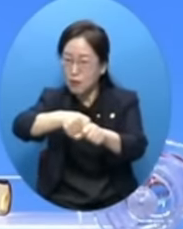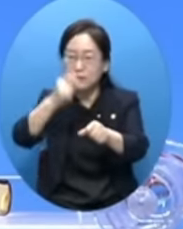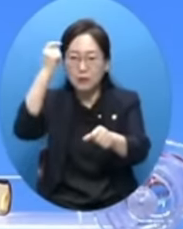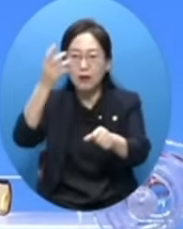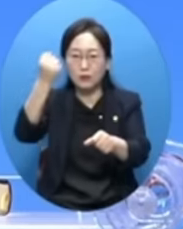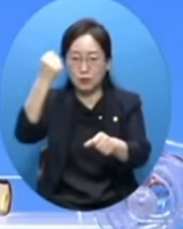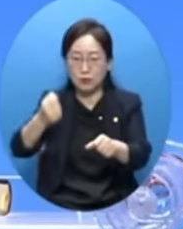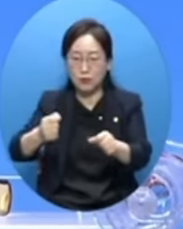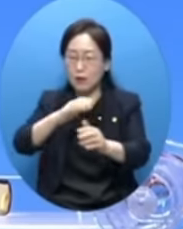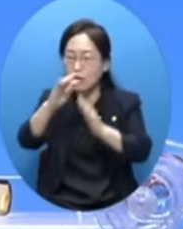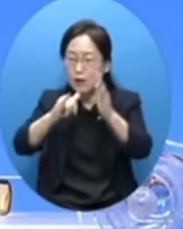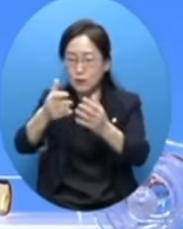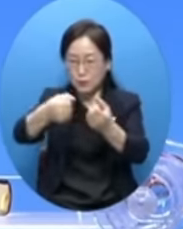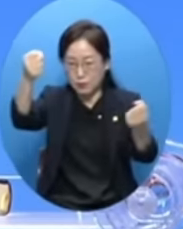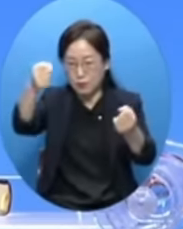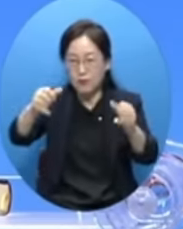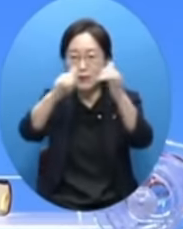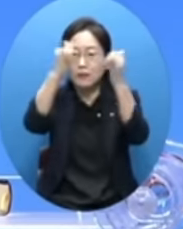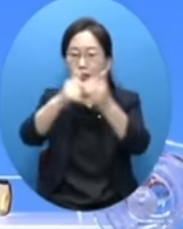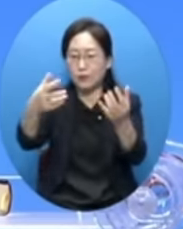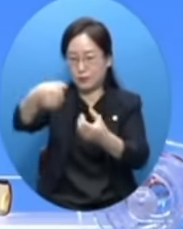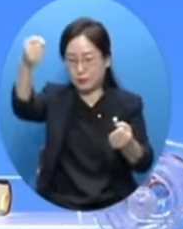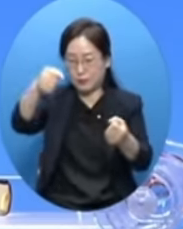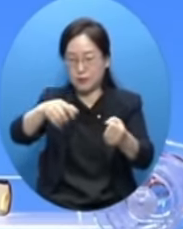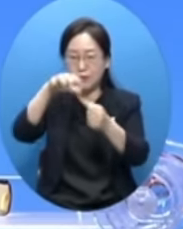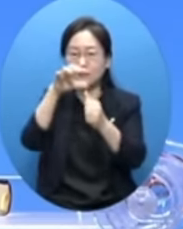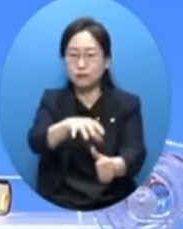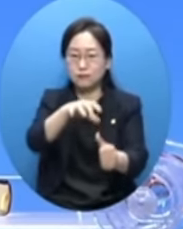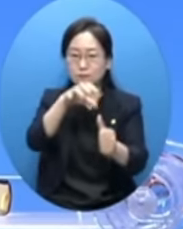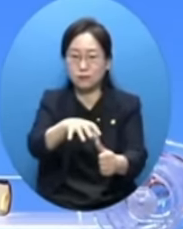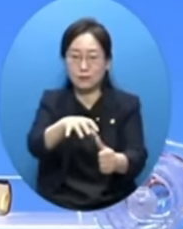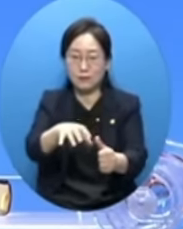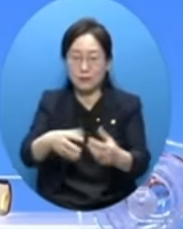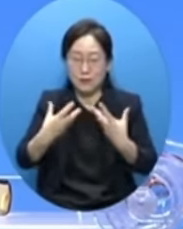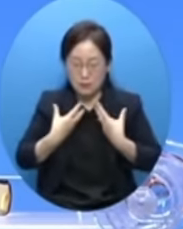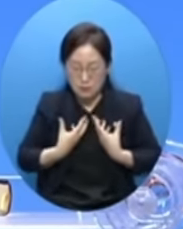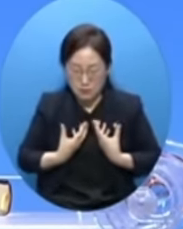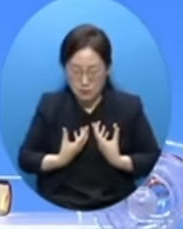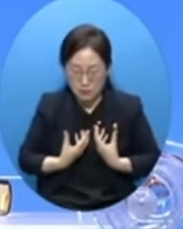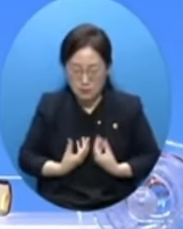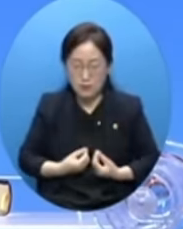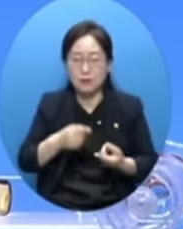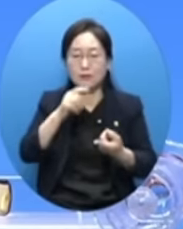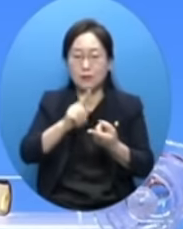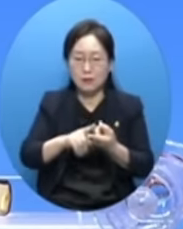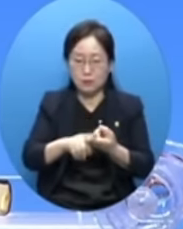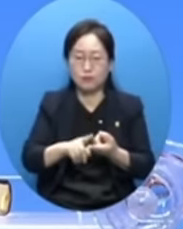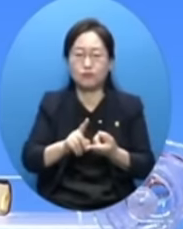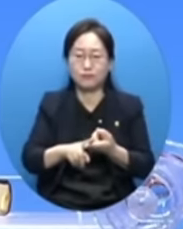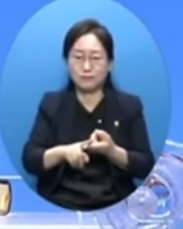버림받게 되고 사회로부터 격리되어서 절망적인 삶을 살다가 절망적으로 그는